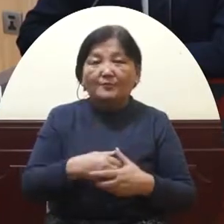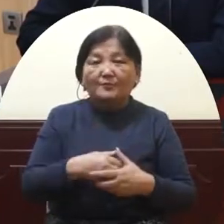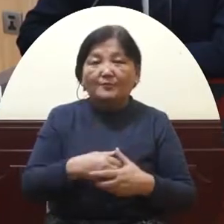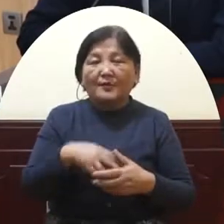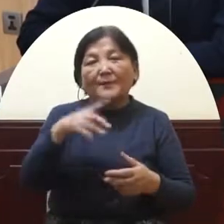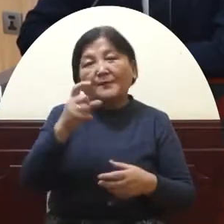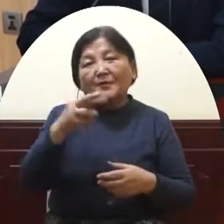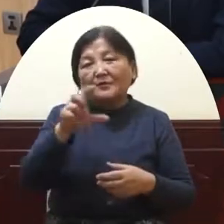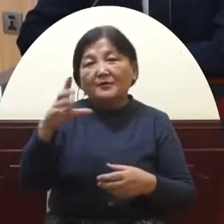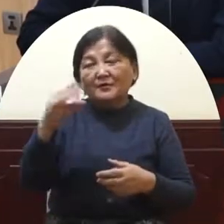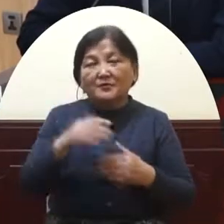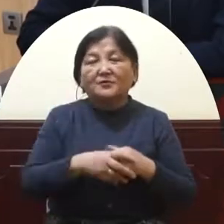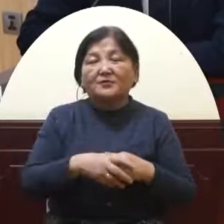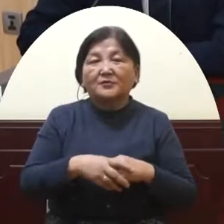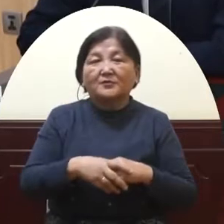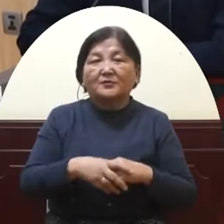Мэдээж